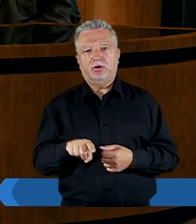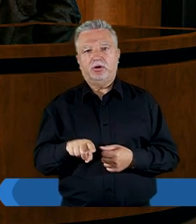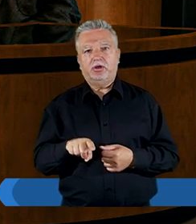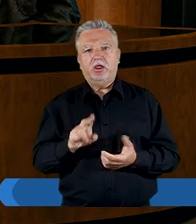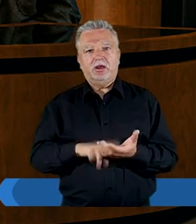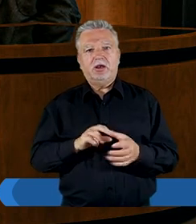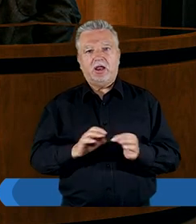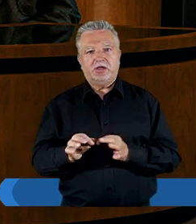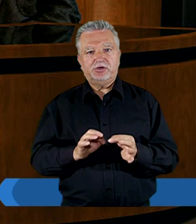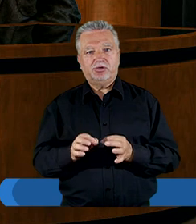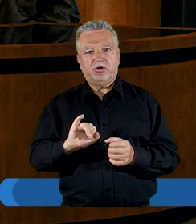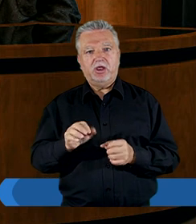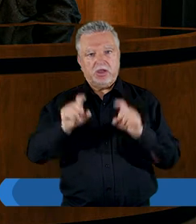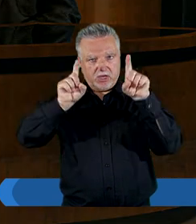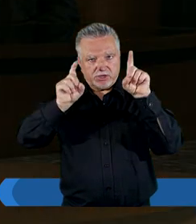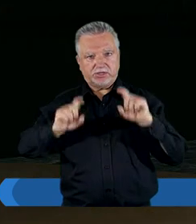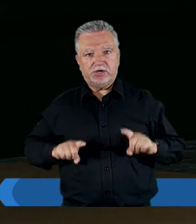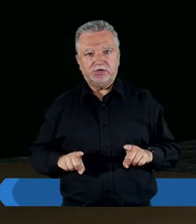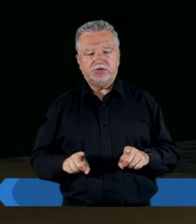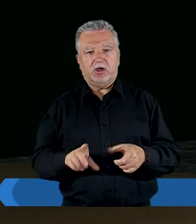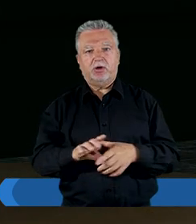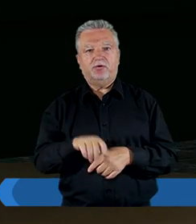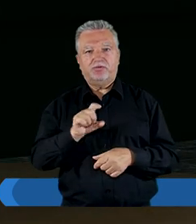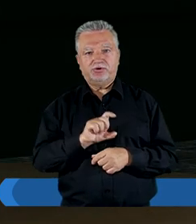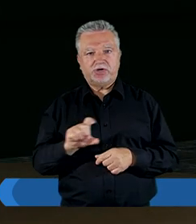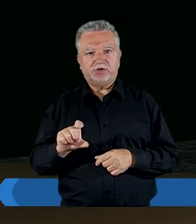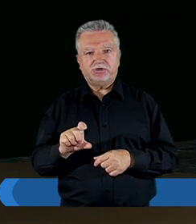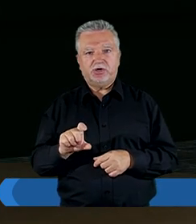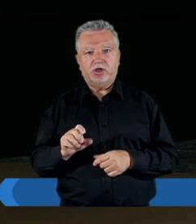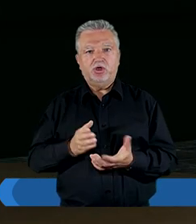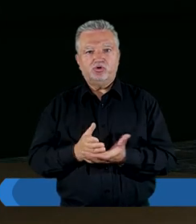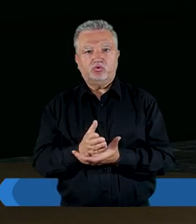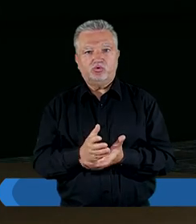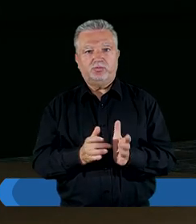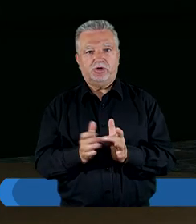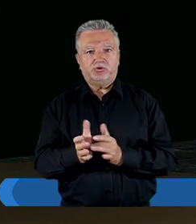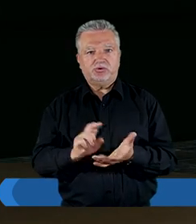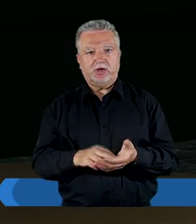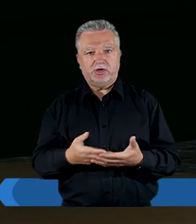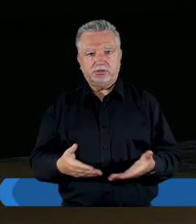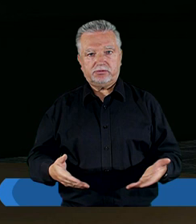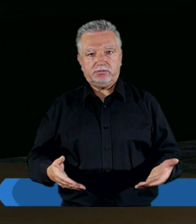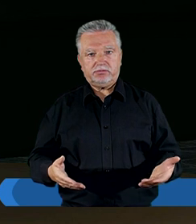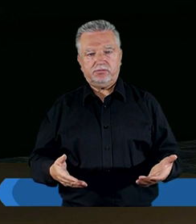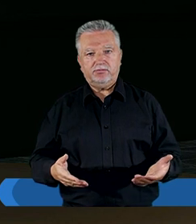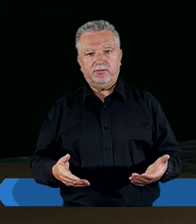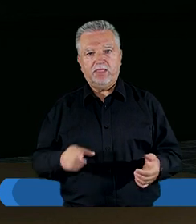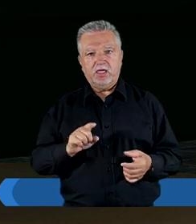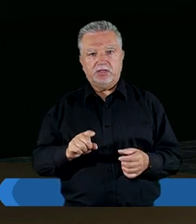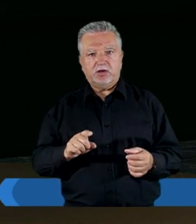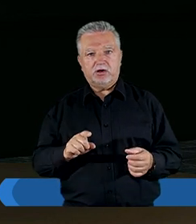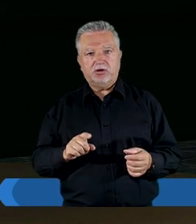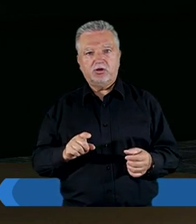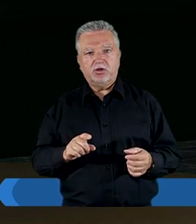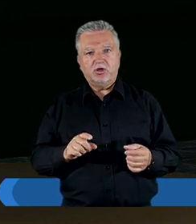na historię, jak szatan działał w trakcie służby Jezusa na ziemi. Ten ogromny